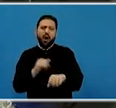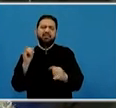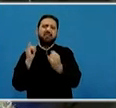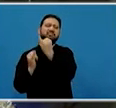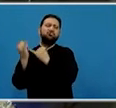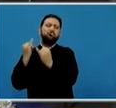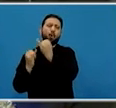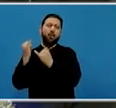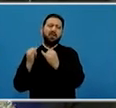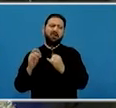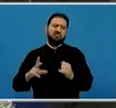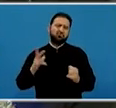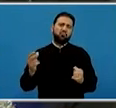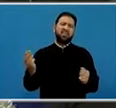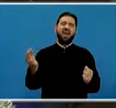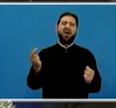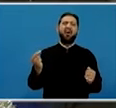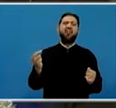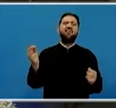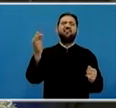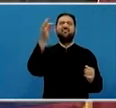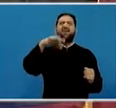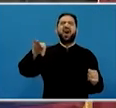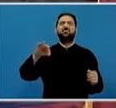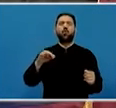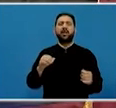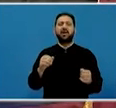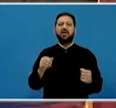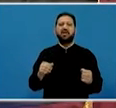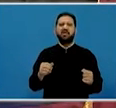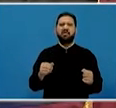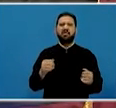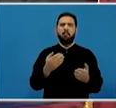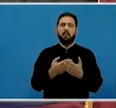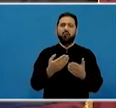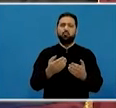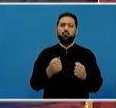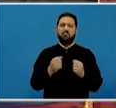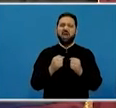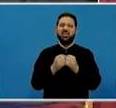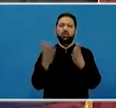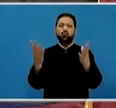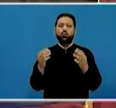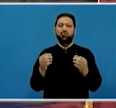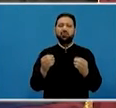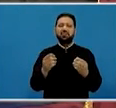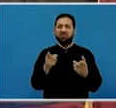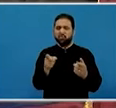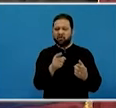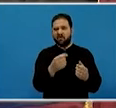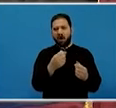împrejurări sunt factori determinanți decisivi pentru a nimici ceva pozitiv și frumos care